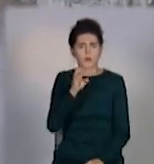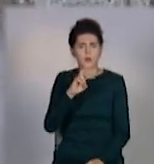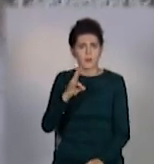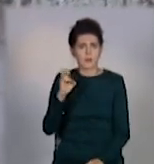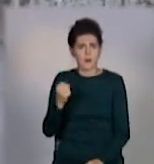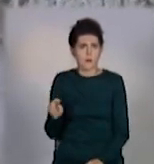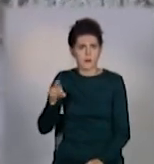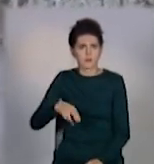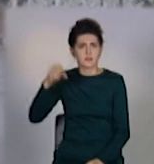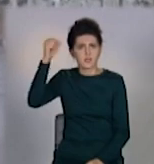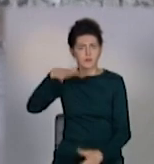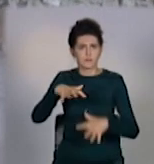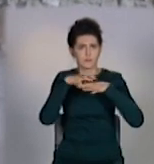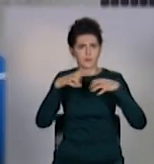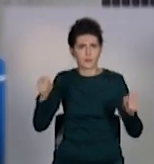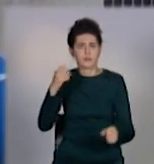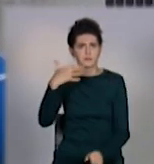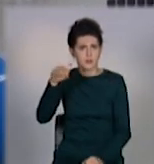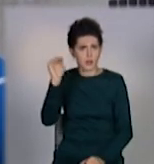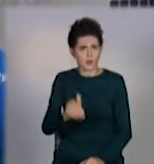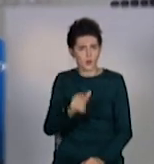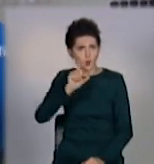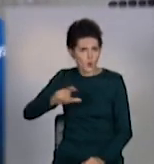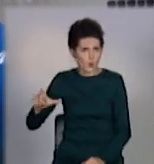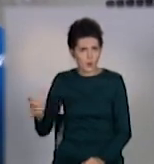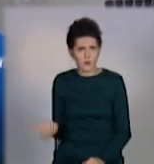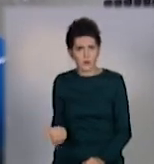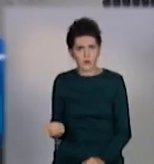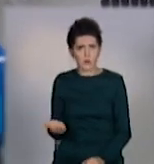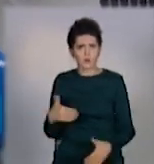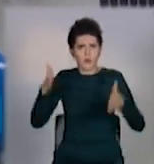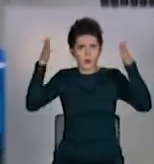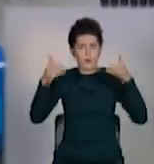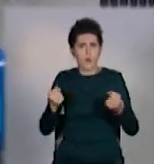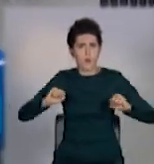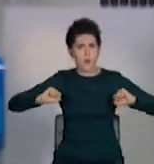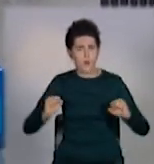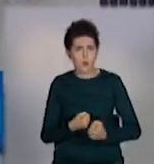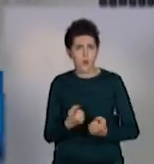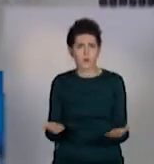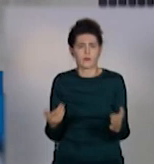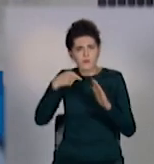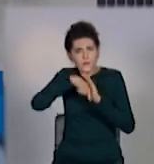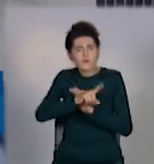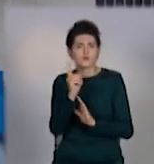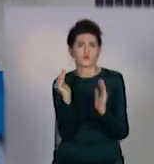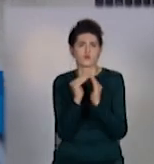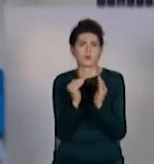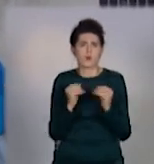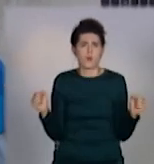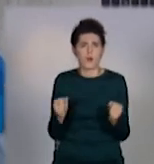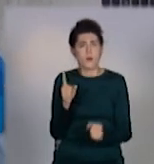зникло 50 тисяч містян. Уже ж стіни остилі. Не те, що хорошо, морозів